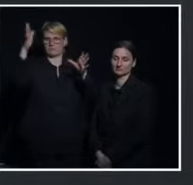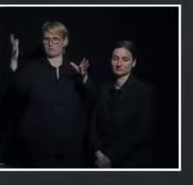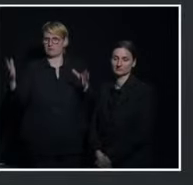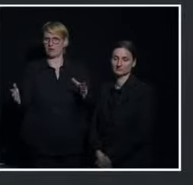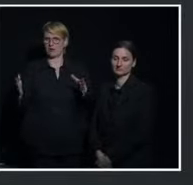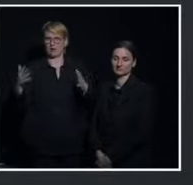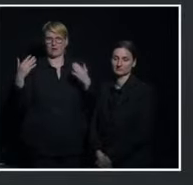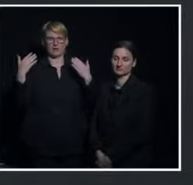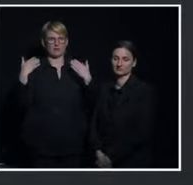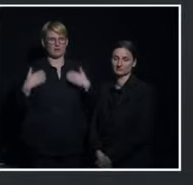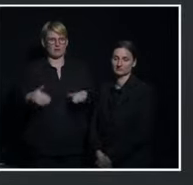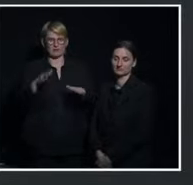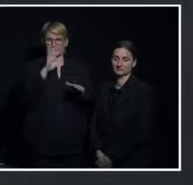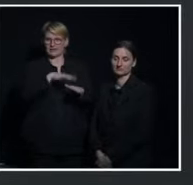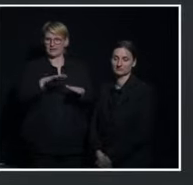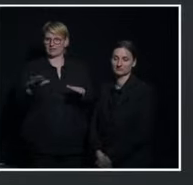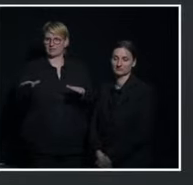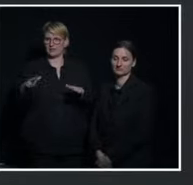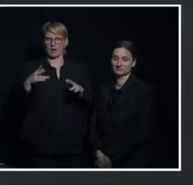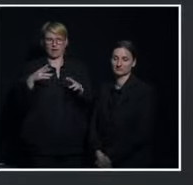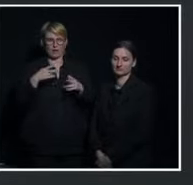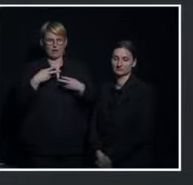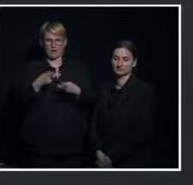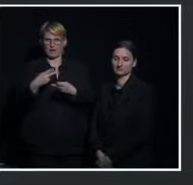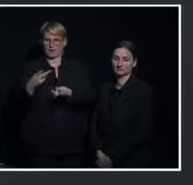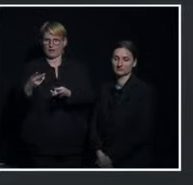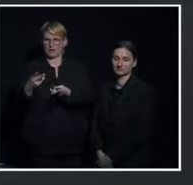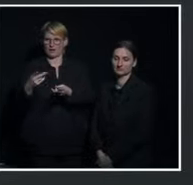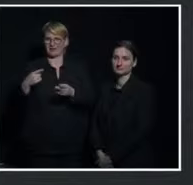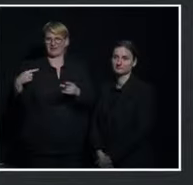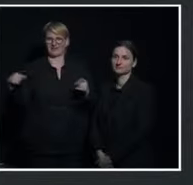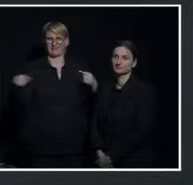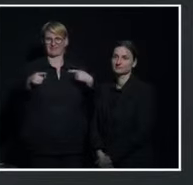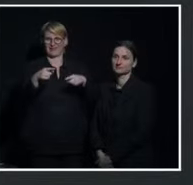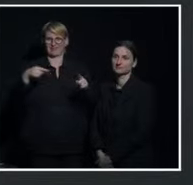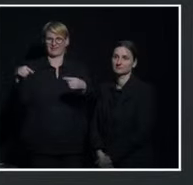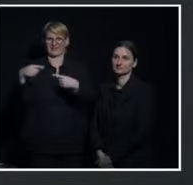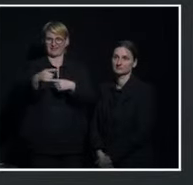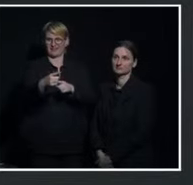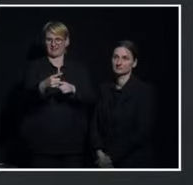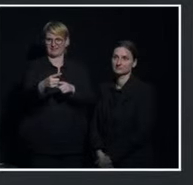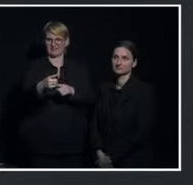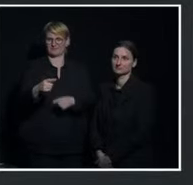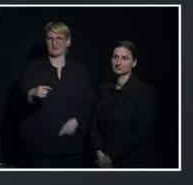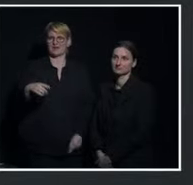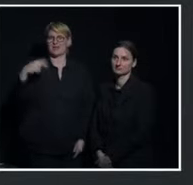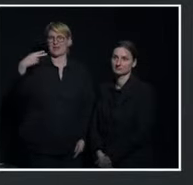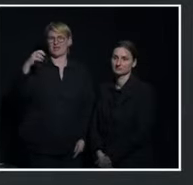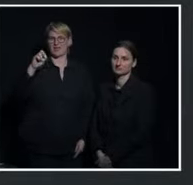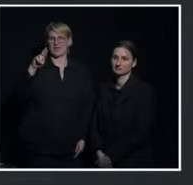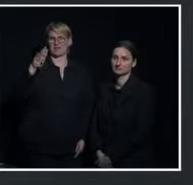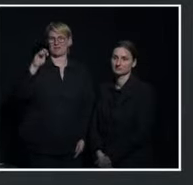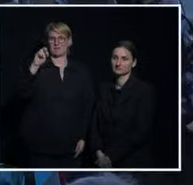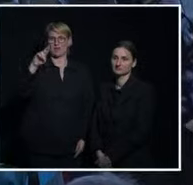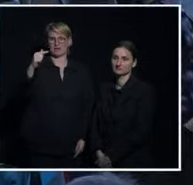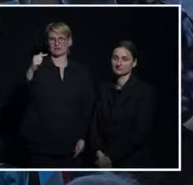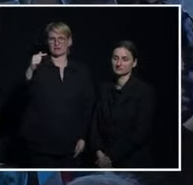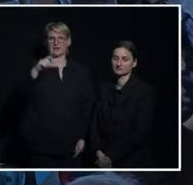und dazwischen waren die Ratten. Hermann Langbein, politisch Verfolgter und Auschwitz-Überlebender, über das